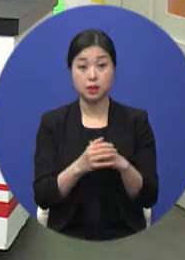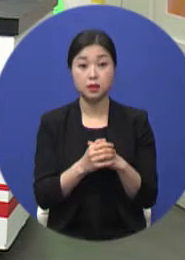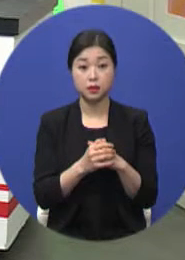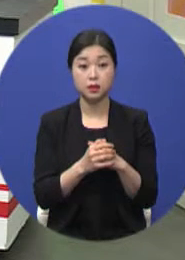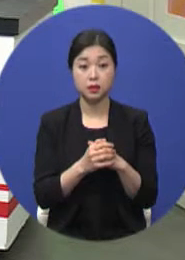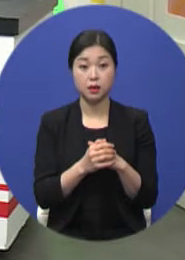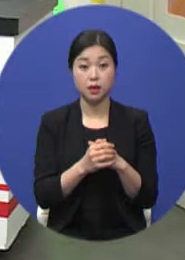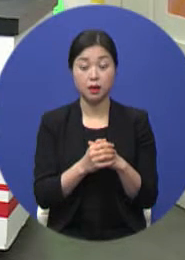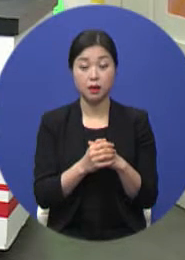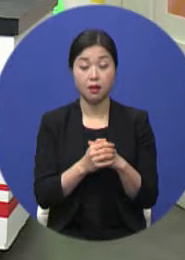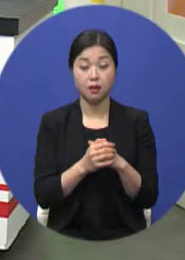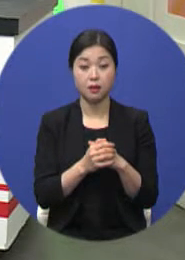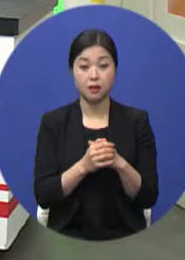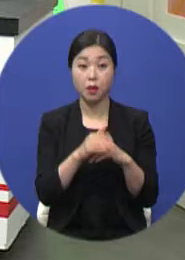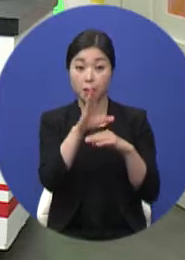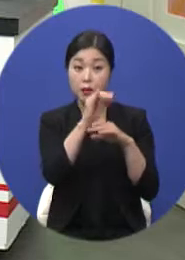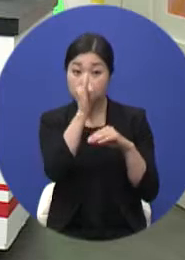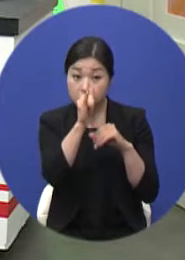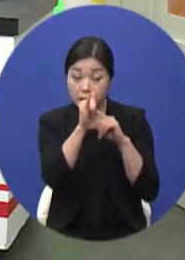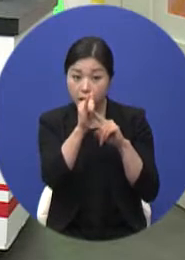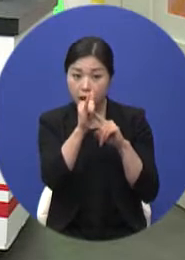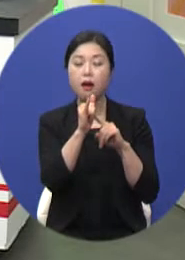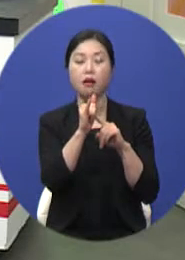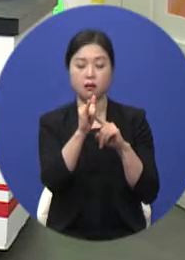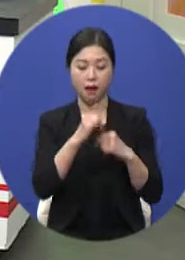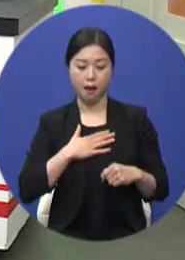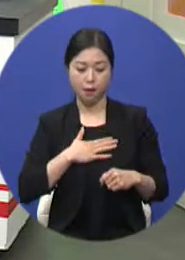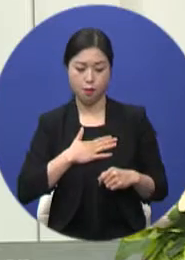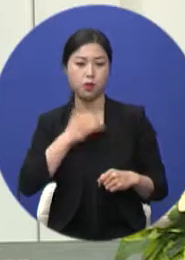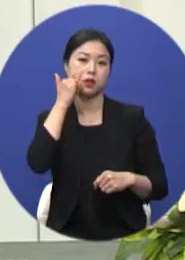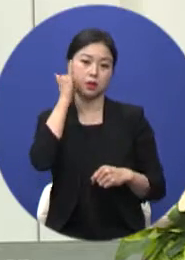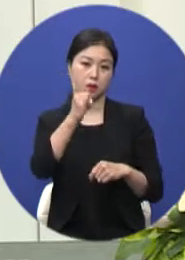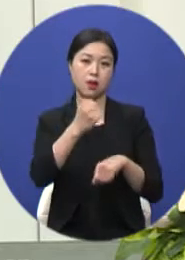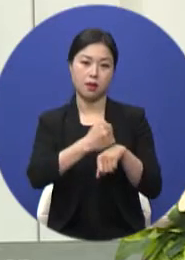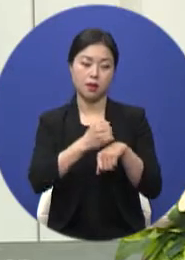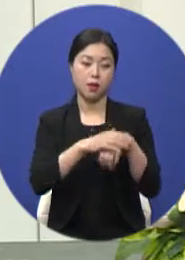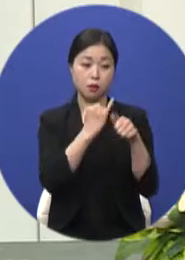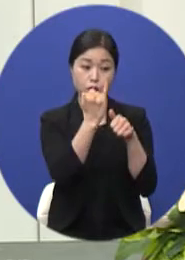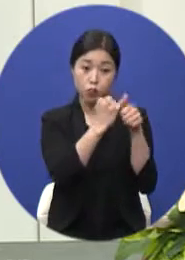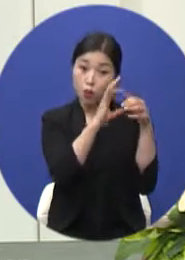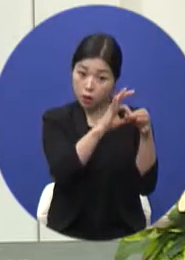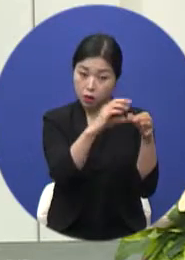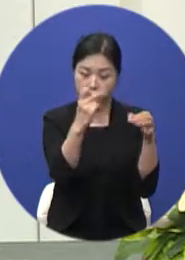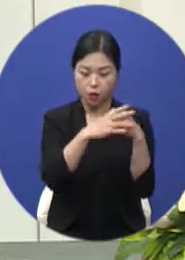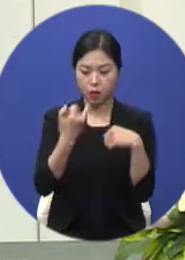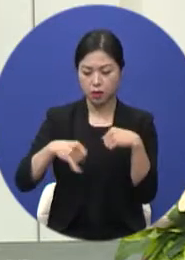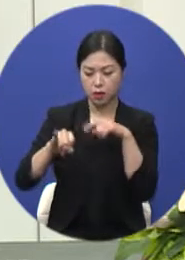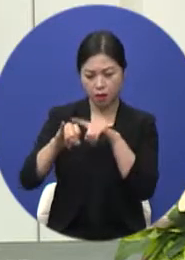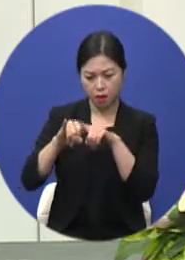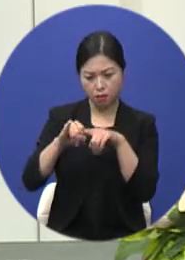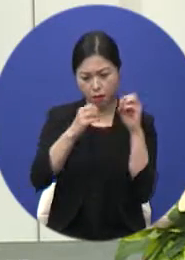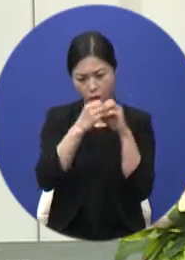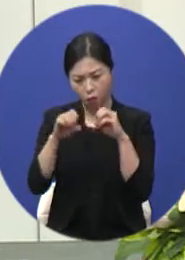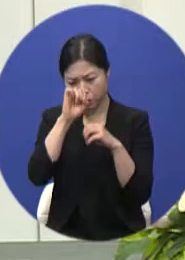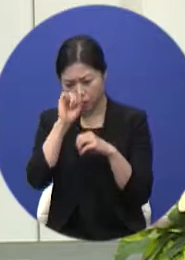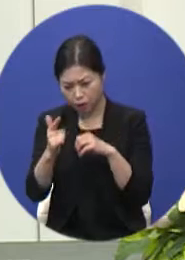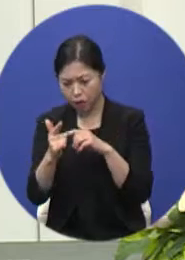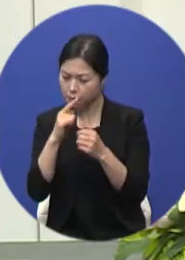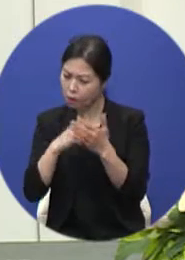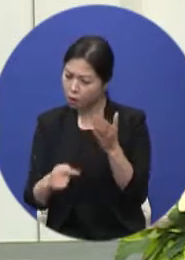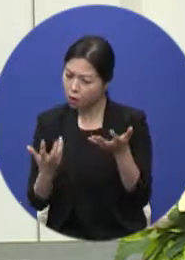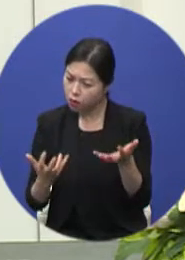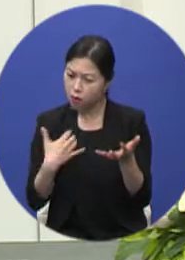다시 한번 좀 시청을 하게 됐습니다. 부부관계에 대한 것도 걱정이시고 따님에 대한 영향에 대해서도